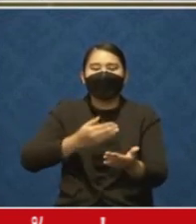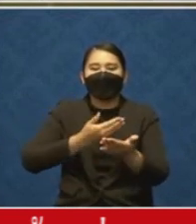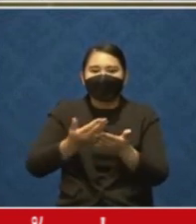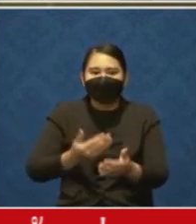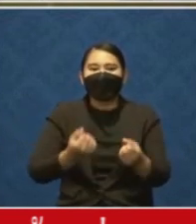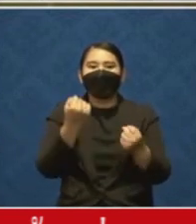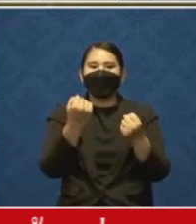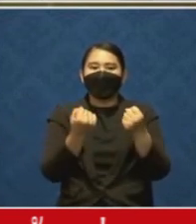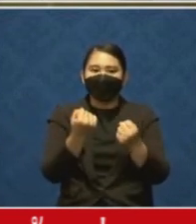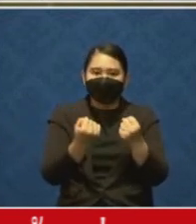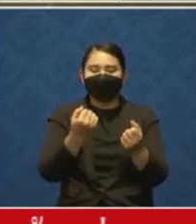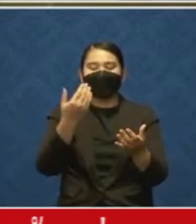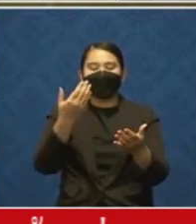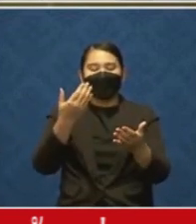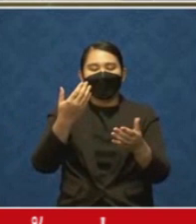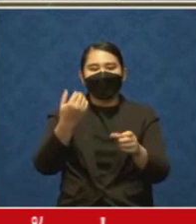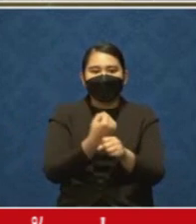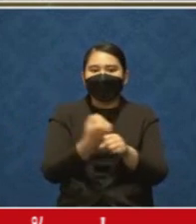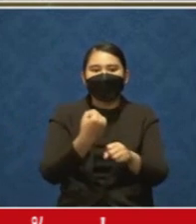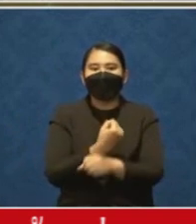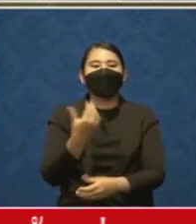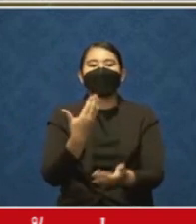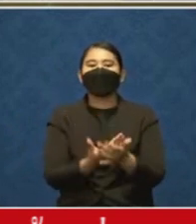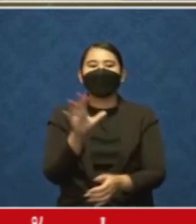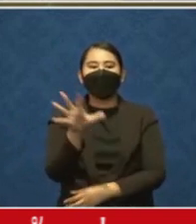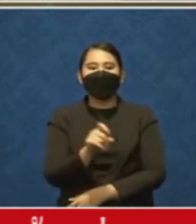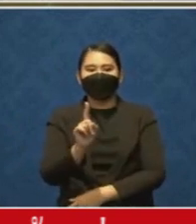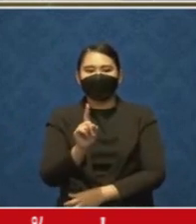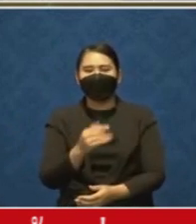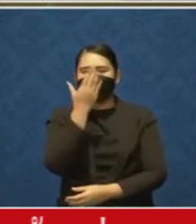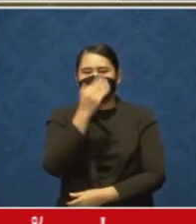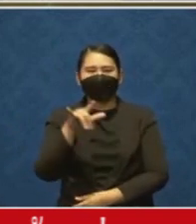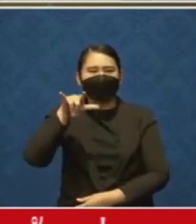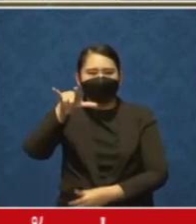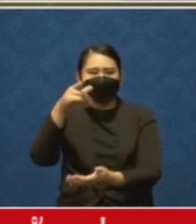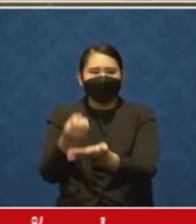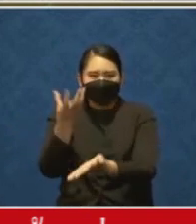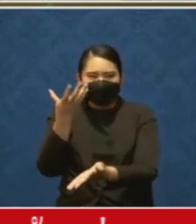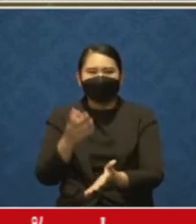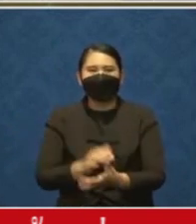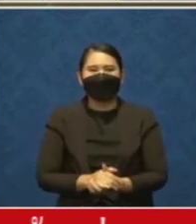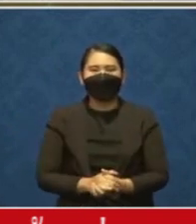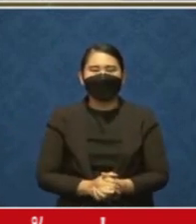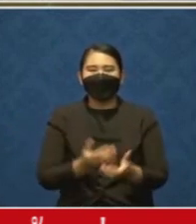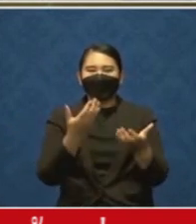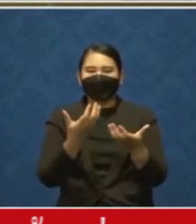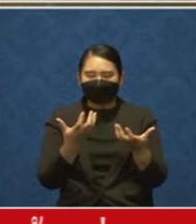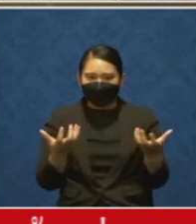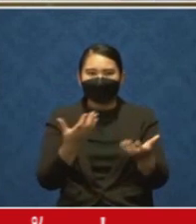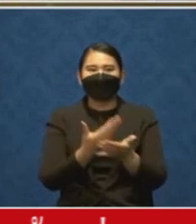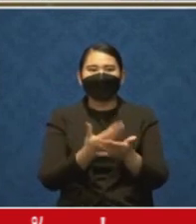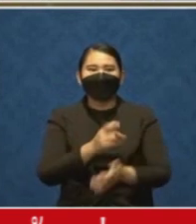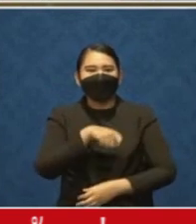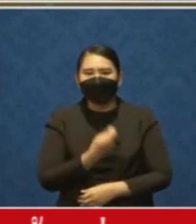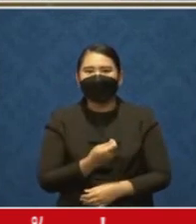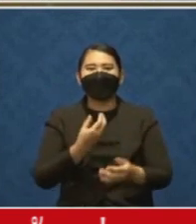ในการฝึกบินในการที่จะเอามาใช้นะครับเพราะว่าเครื่องบินเนี่ยมันแพงราคาเครื่องก็แพงค่าใช้จ่ายในการบิน